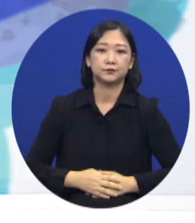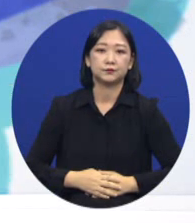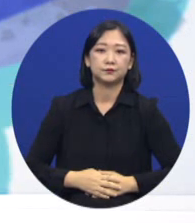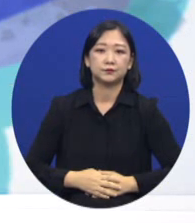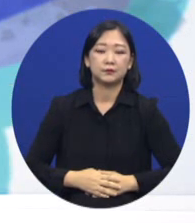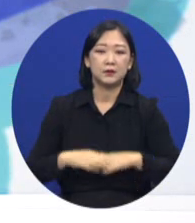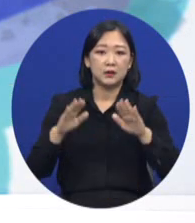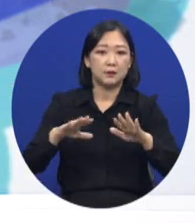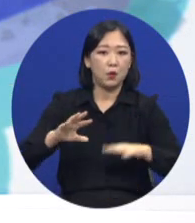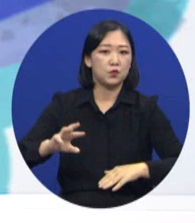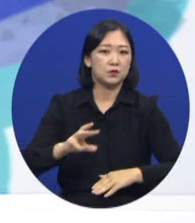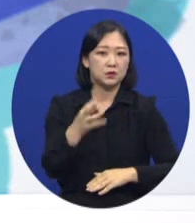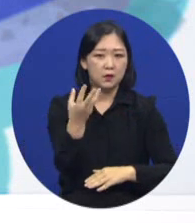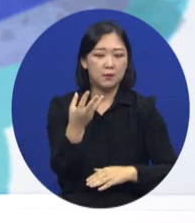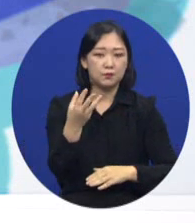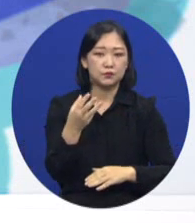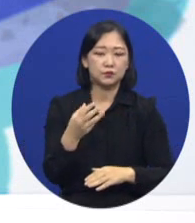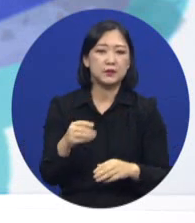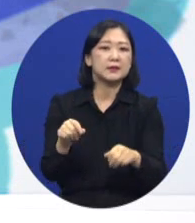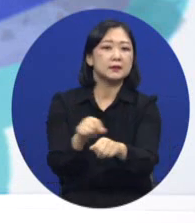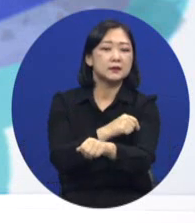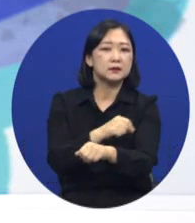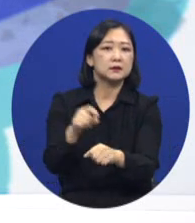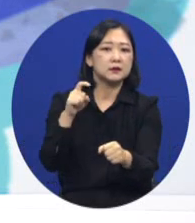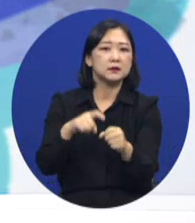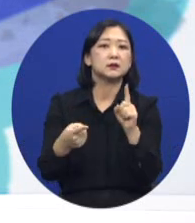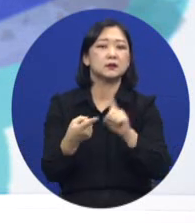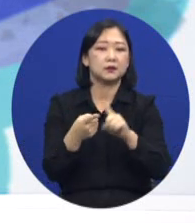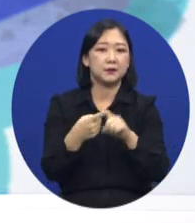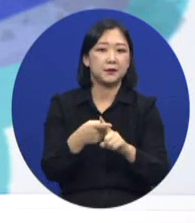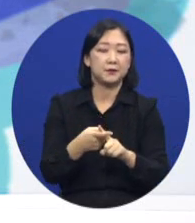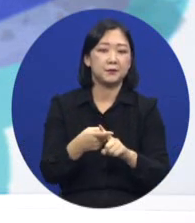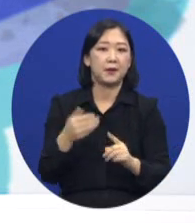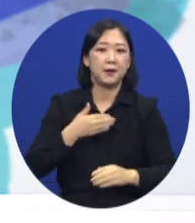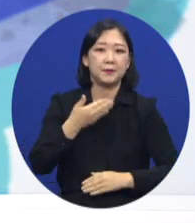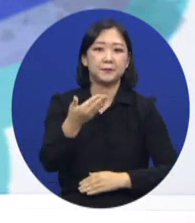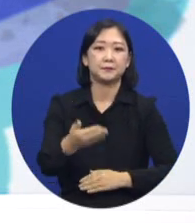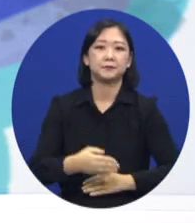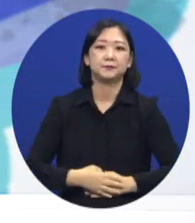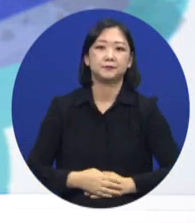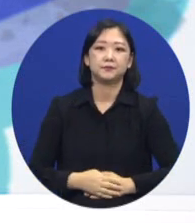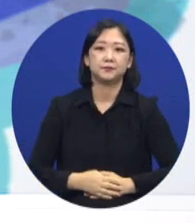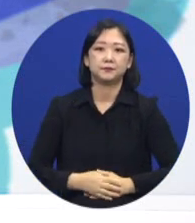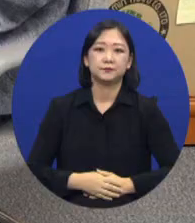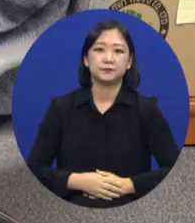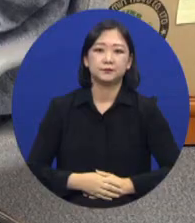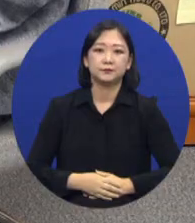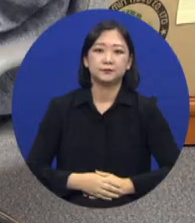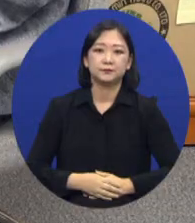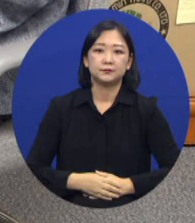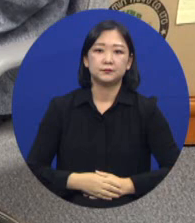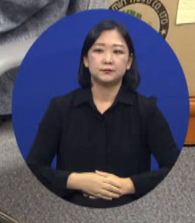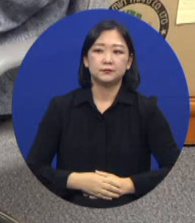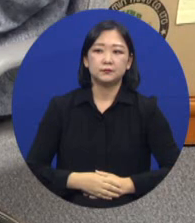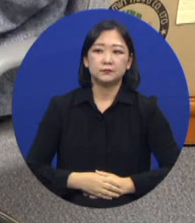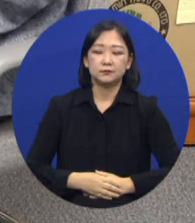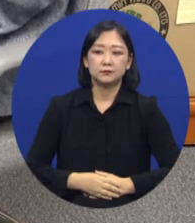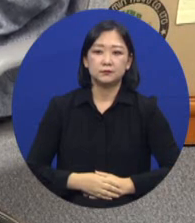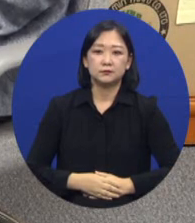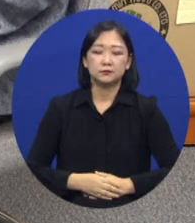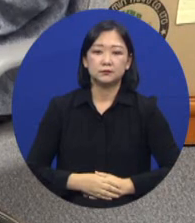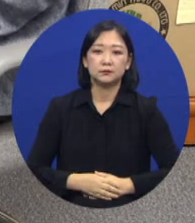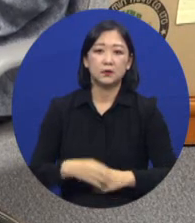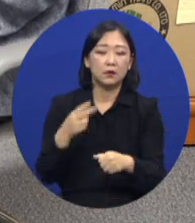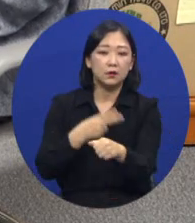만나서 이번 태풍 찬투의 특징에 대해서 들어봤습니다.